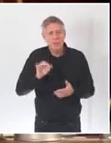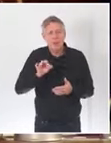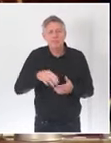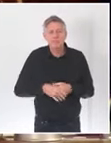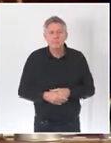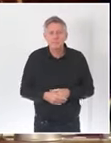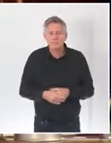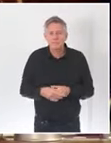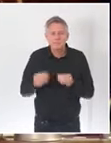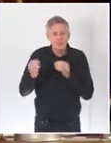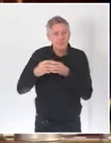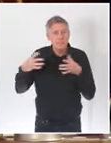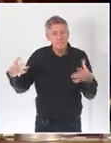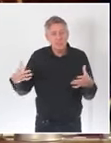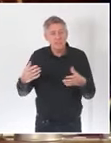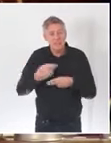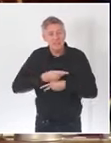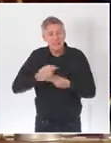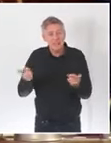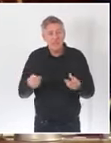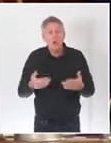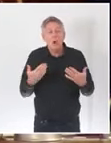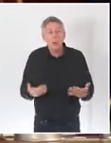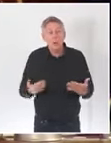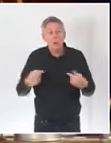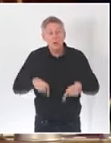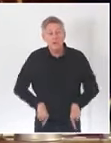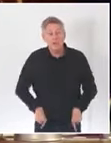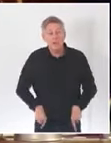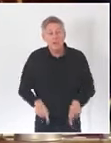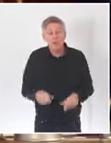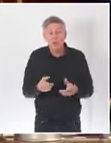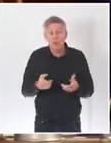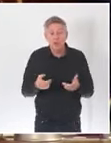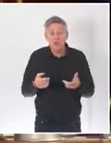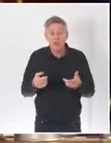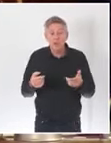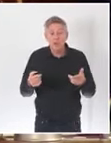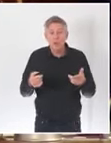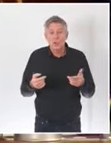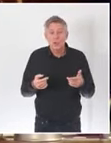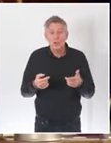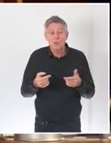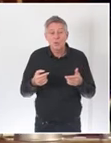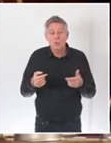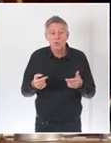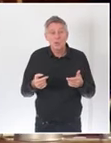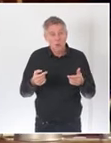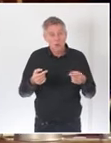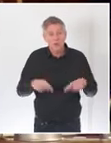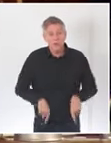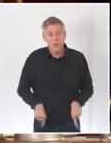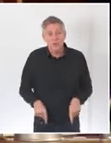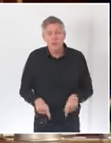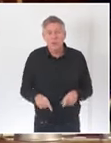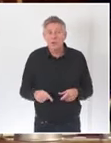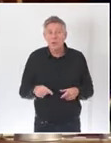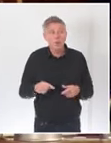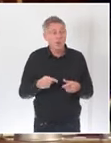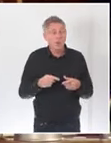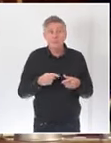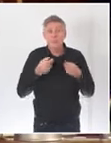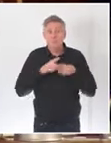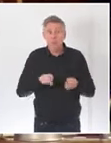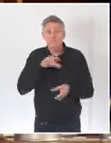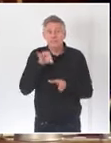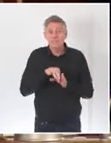Une majorité s'est clairement exprimée. Nous avons aujourd'hui un gouvernement qui n'est aucunement le reflet de la voix démocratique qui s'est